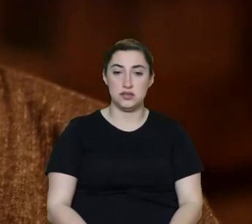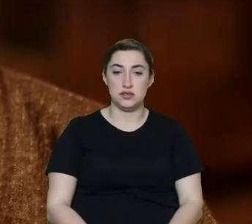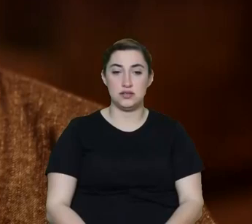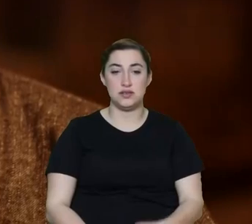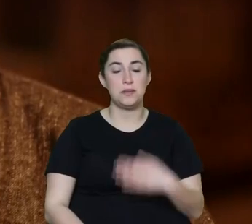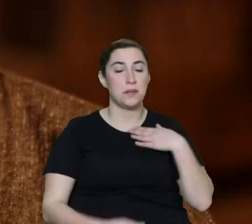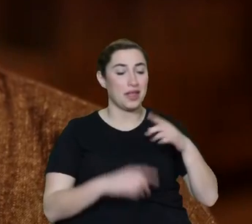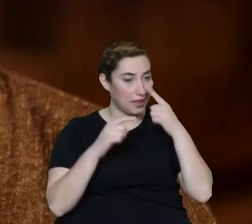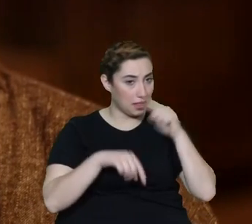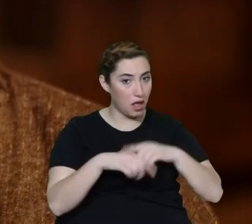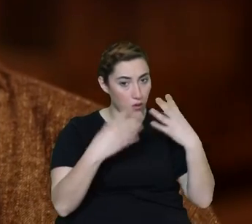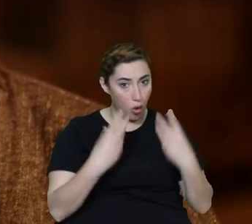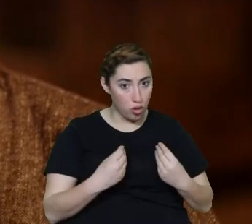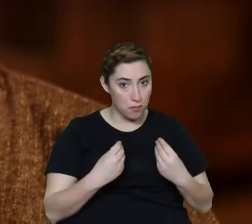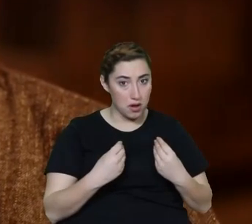Biat etmek,